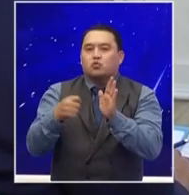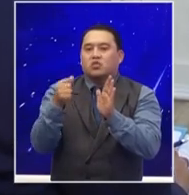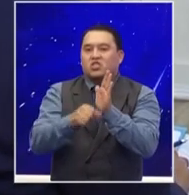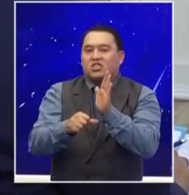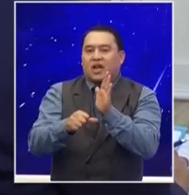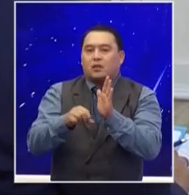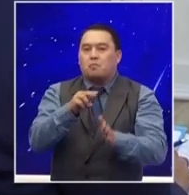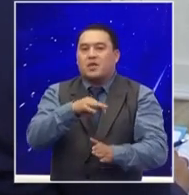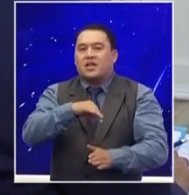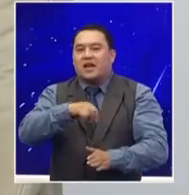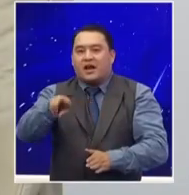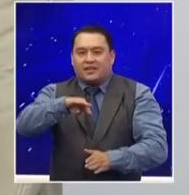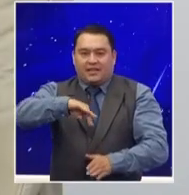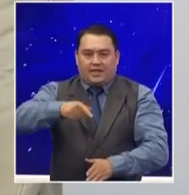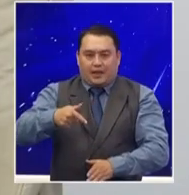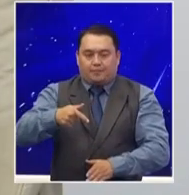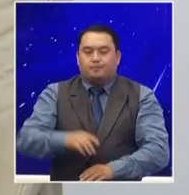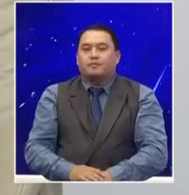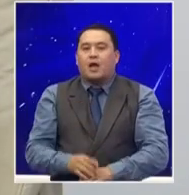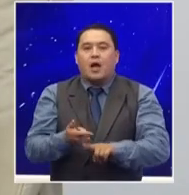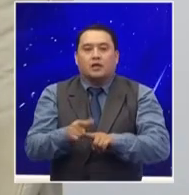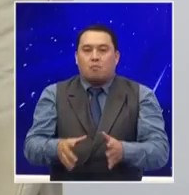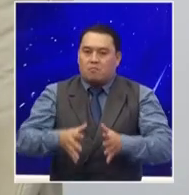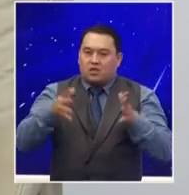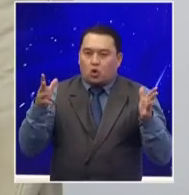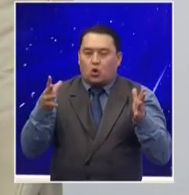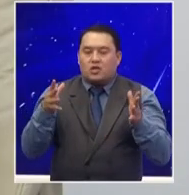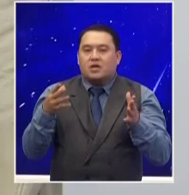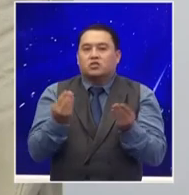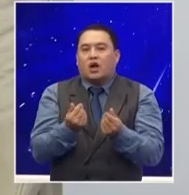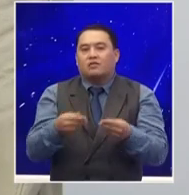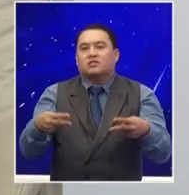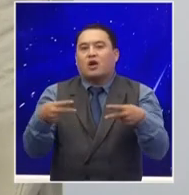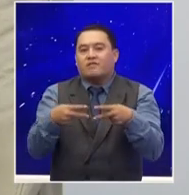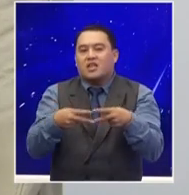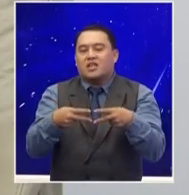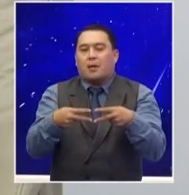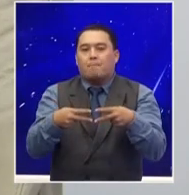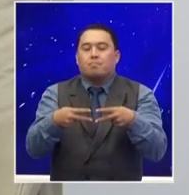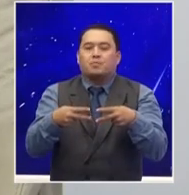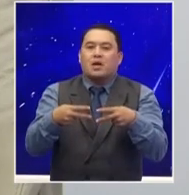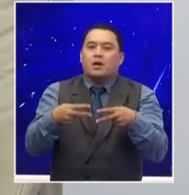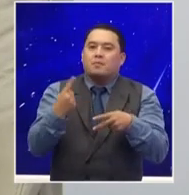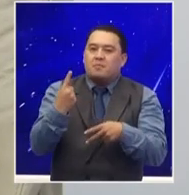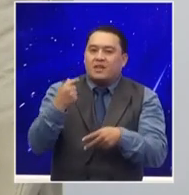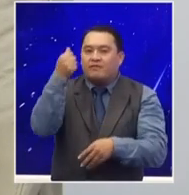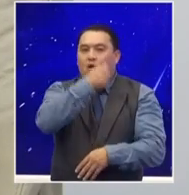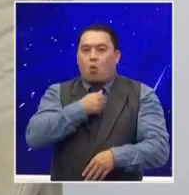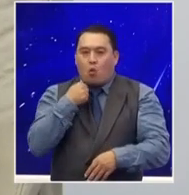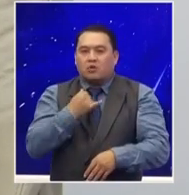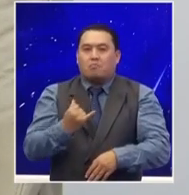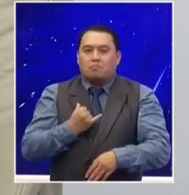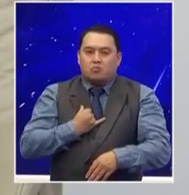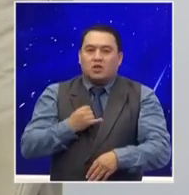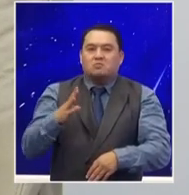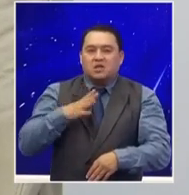760 миллиардов тенге. Это очень большое. Для сравнения, в 2001 году, когда мы приехали, было